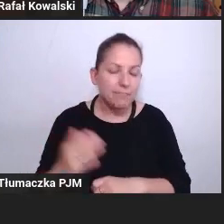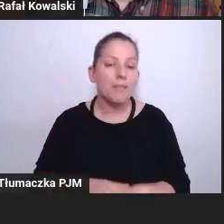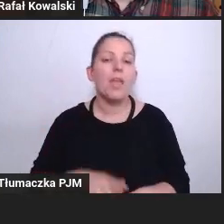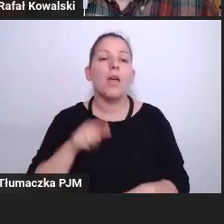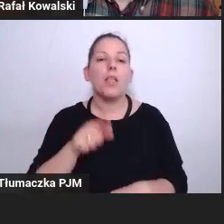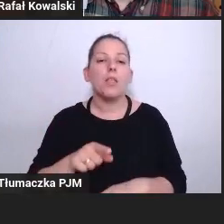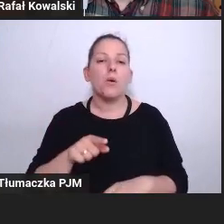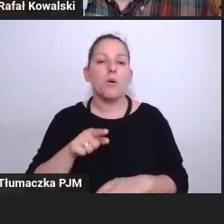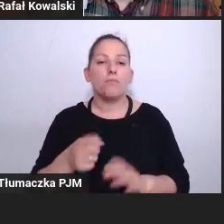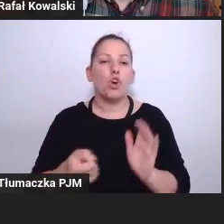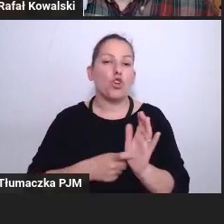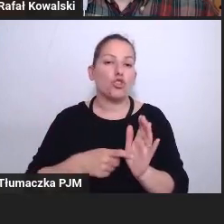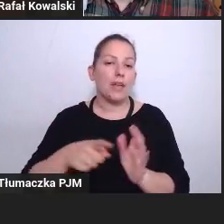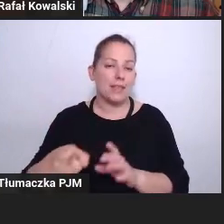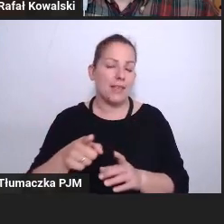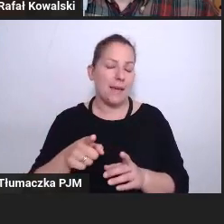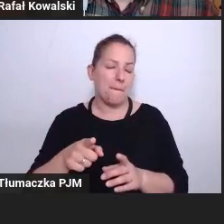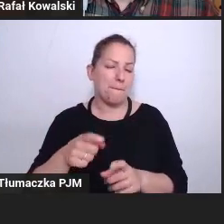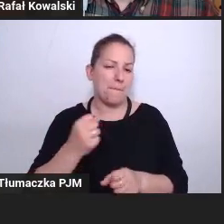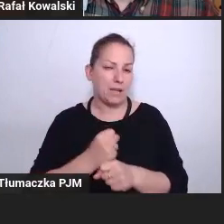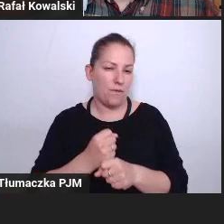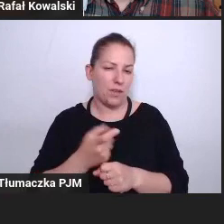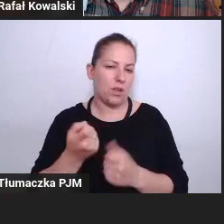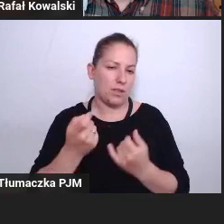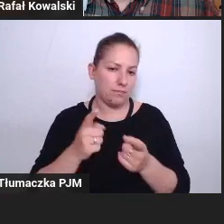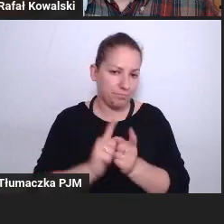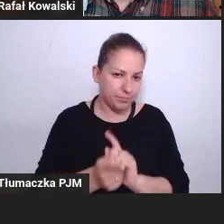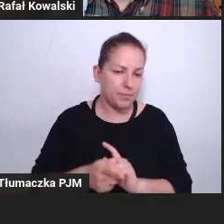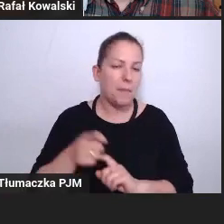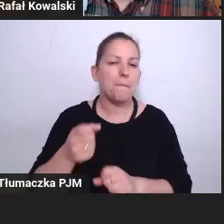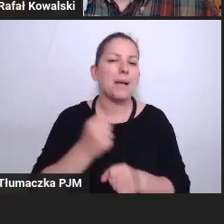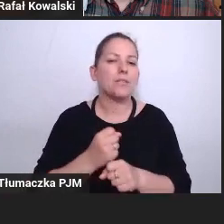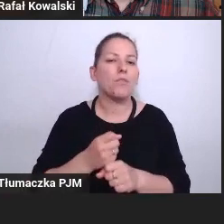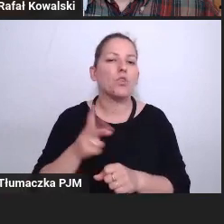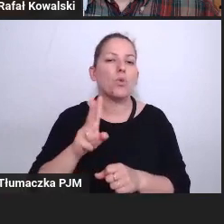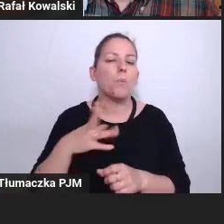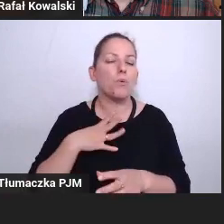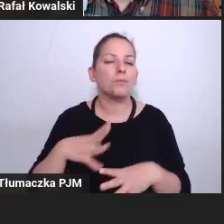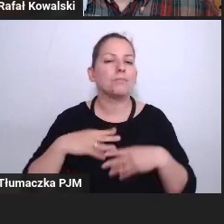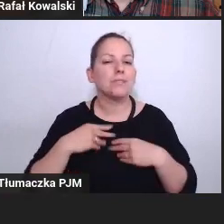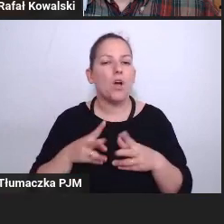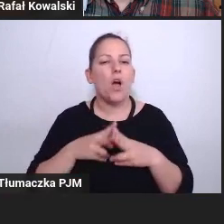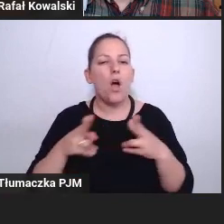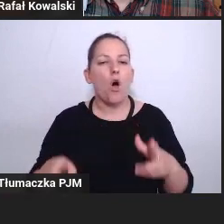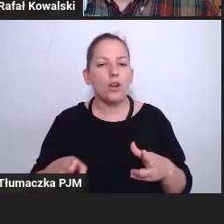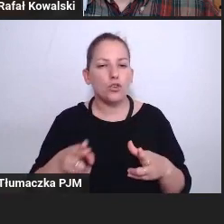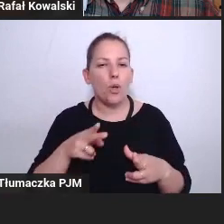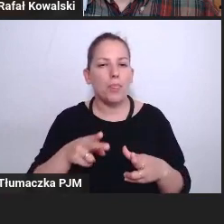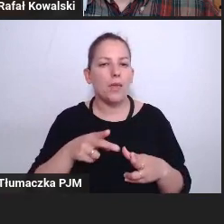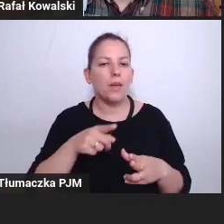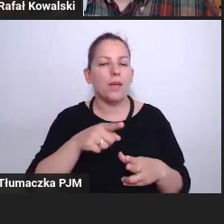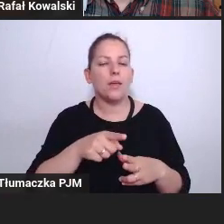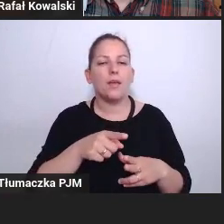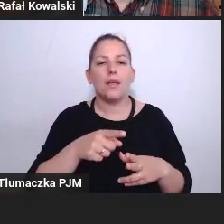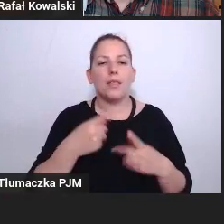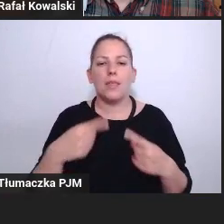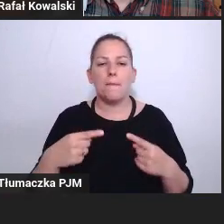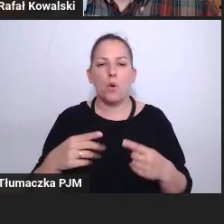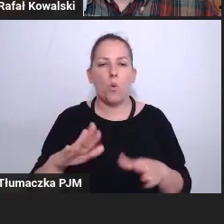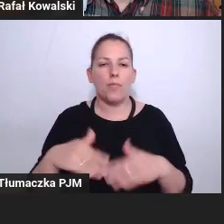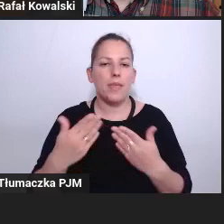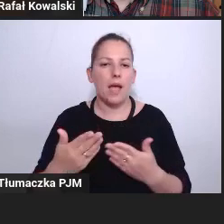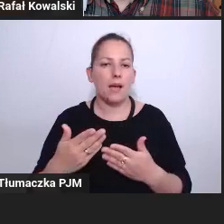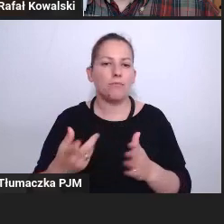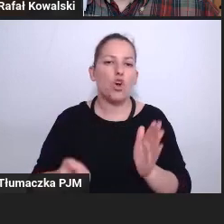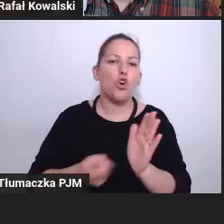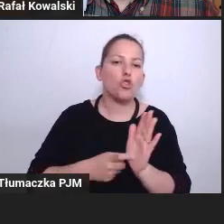roszczenia pracownika również się zmieniły, bo wcześniej takiemu pracownikowi, który był zatrudniony na czas określony, nie przysługiwało takie roszczenie